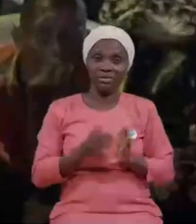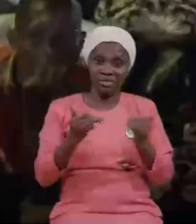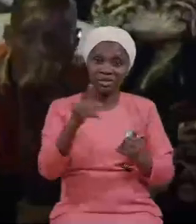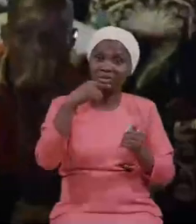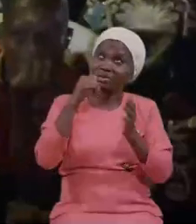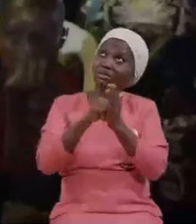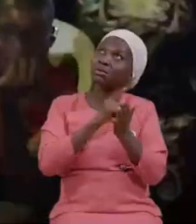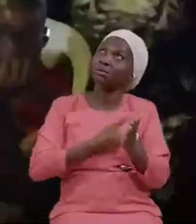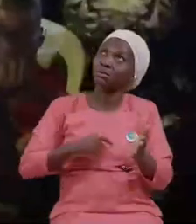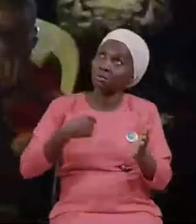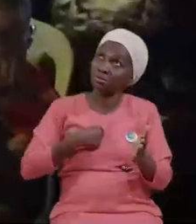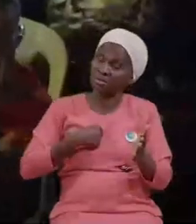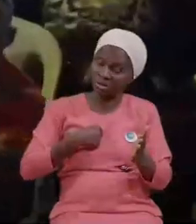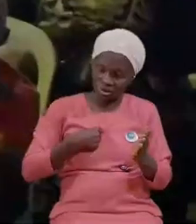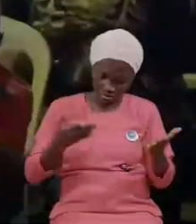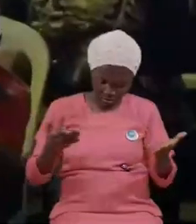Et tu dis, Seigneur, me voici.